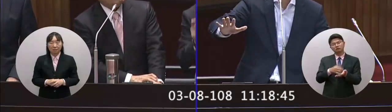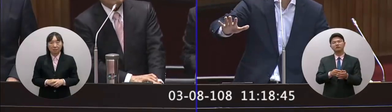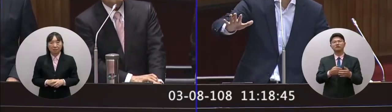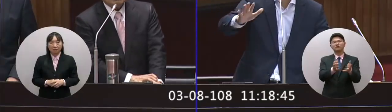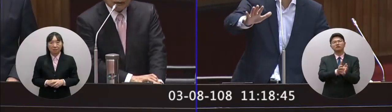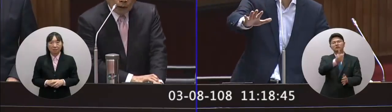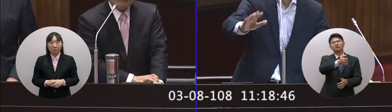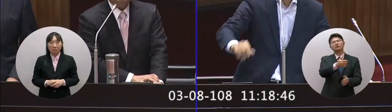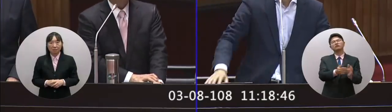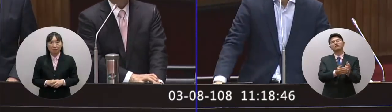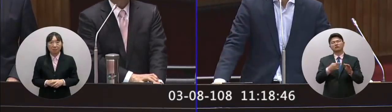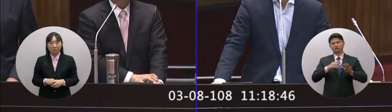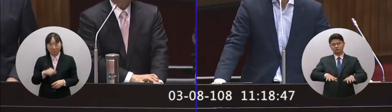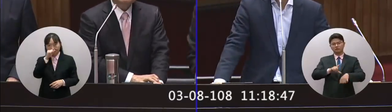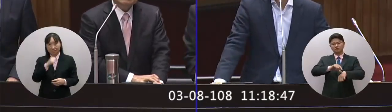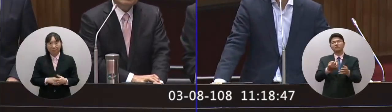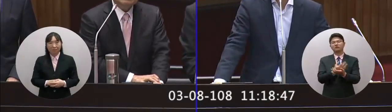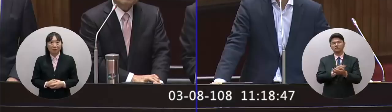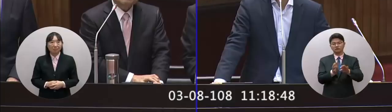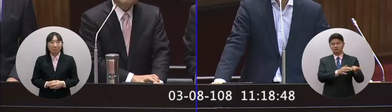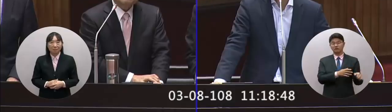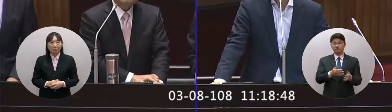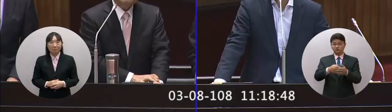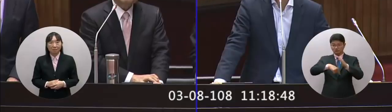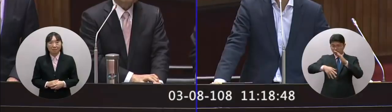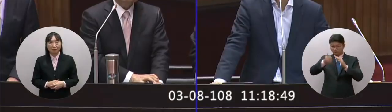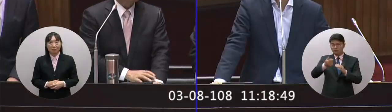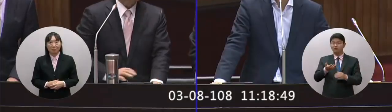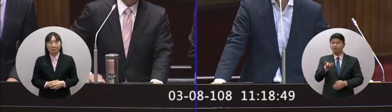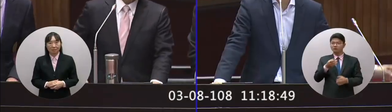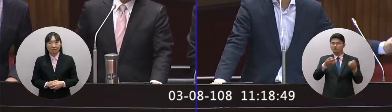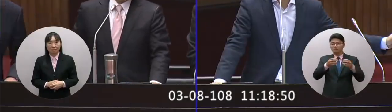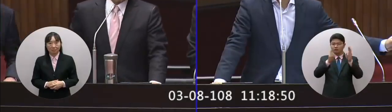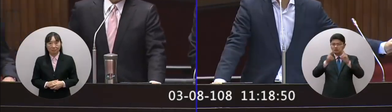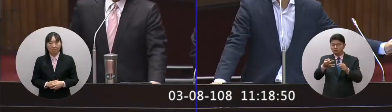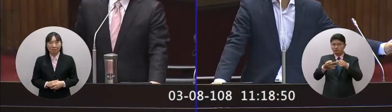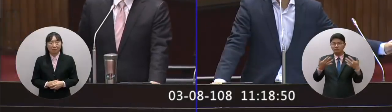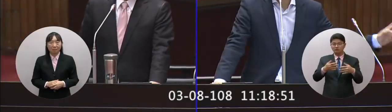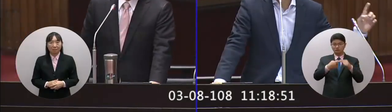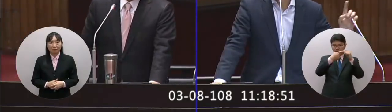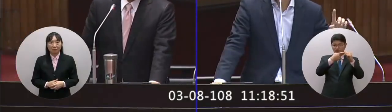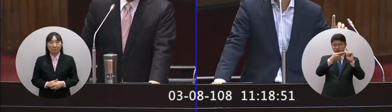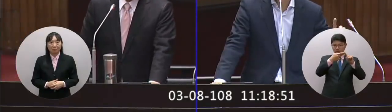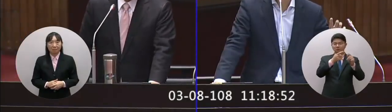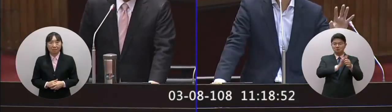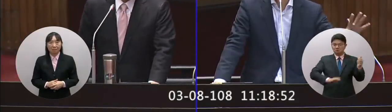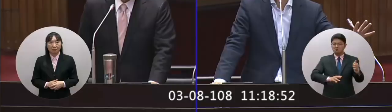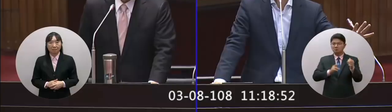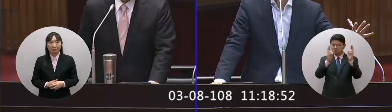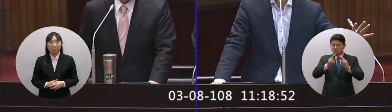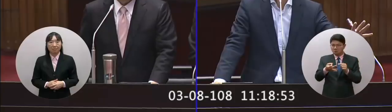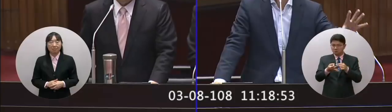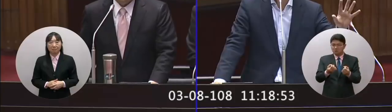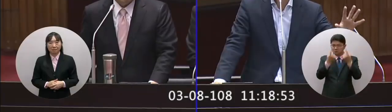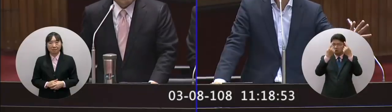谢，因为我们时间有限。哦， 好。 所以院长啊，刚谈到电价的问题，第一个可能影响到电价，是因